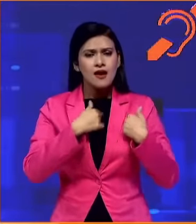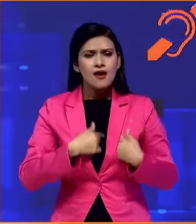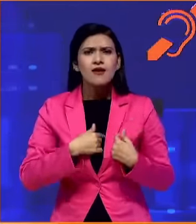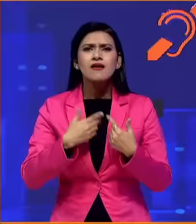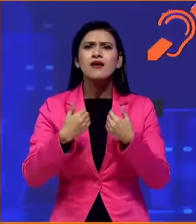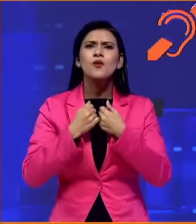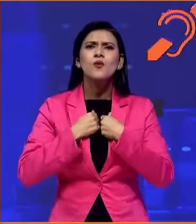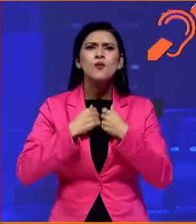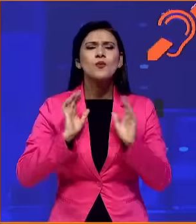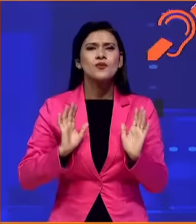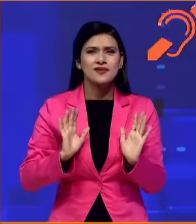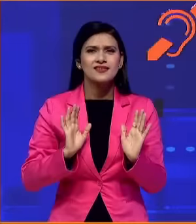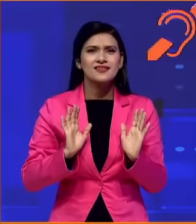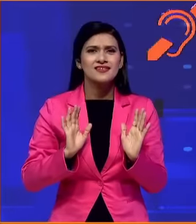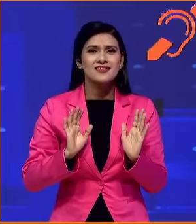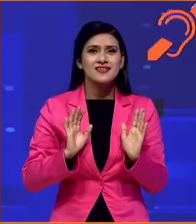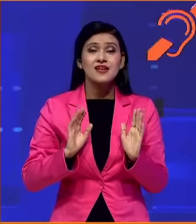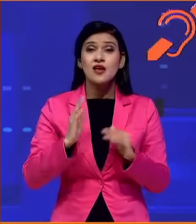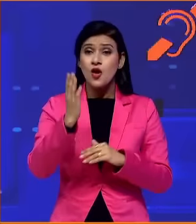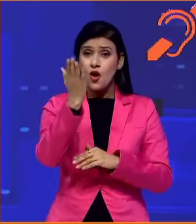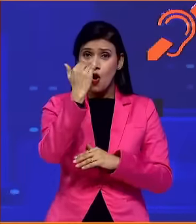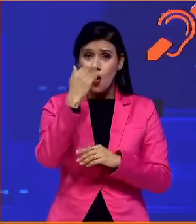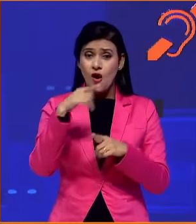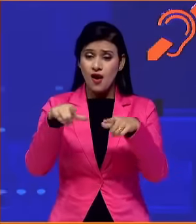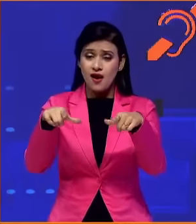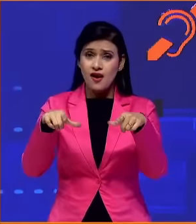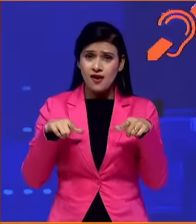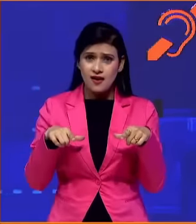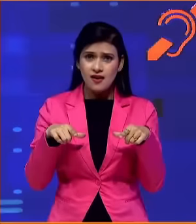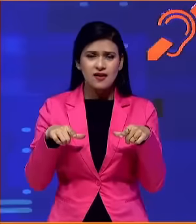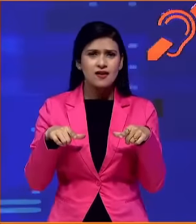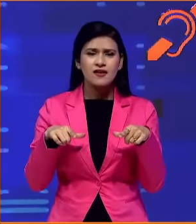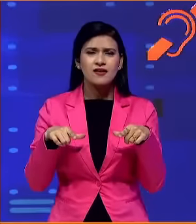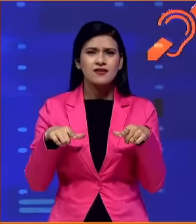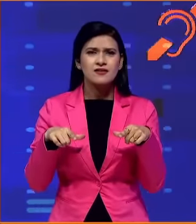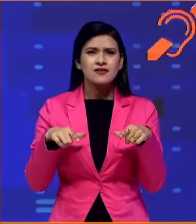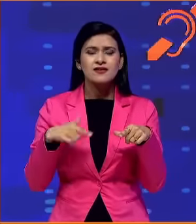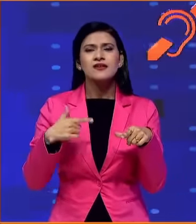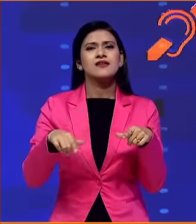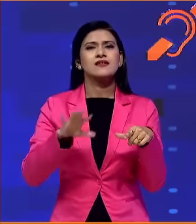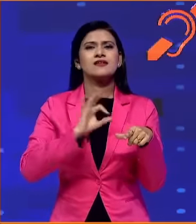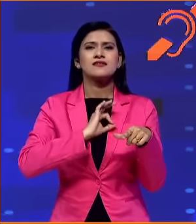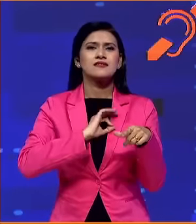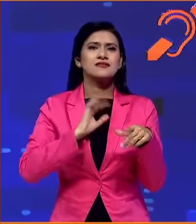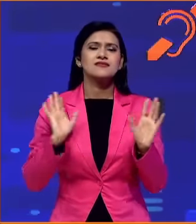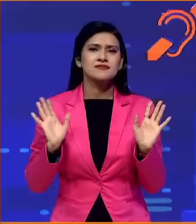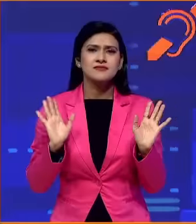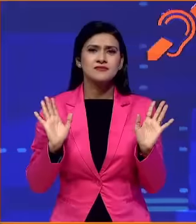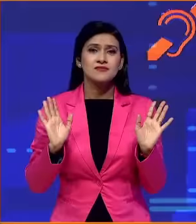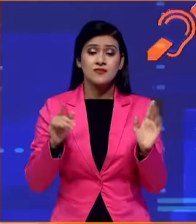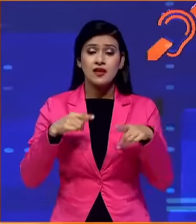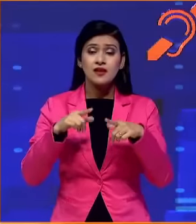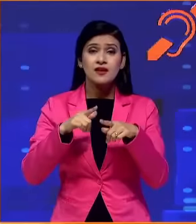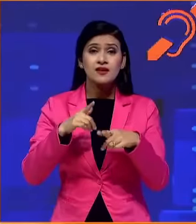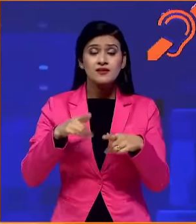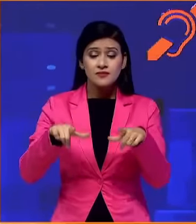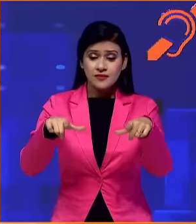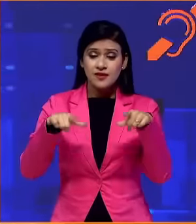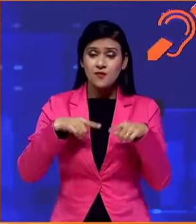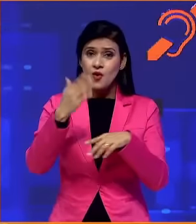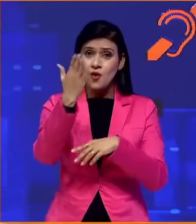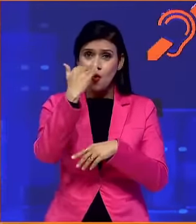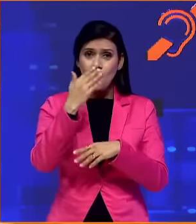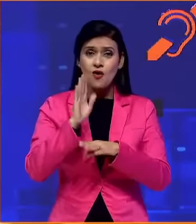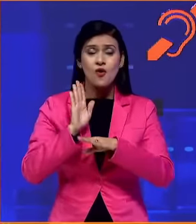पूजाकरतेहैं।हालांकि,मुझेऐसालगाकि निमंत्रण,जिसतरहसेप्रस्तुतकियागयाथा,वह नकेवलकांग्रेसपार्टीकोबल्कि सभी